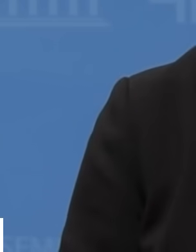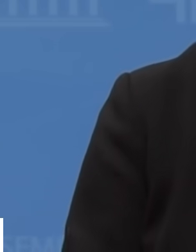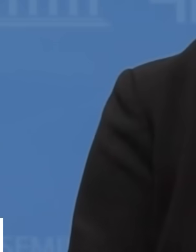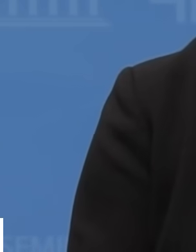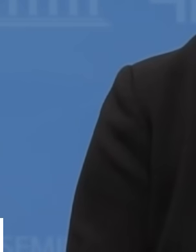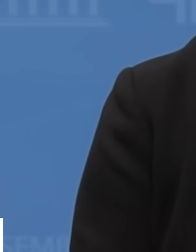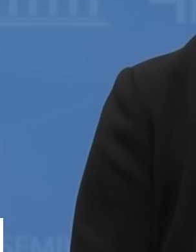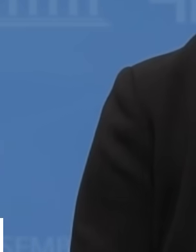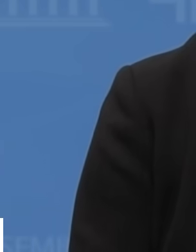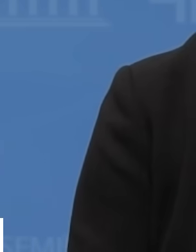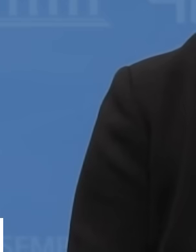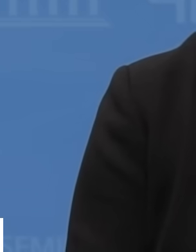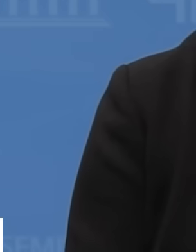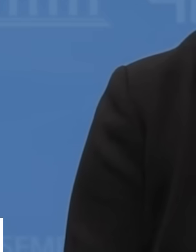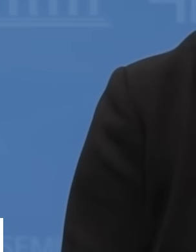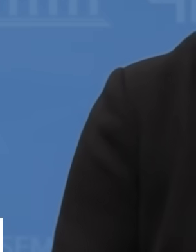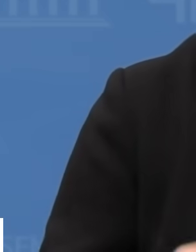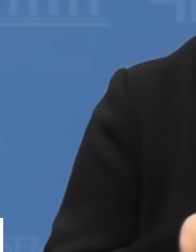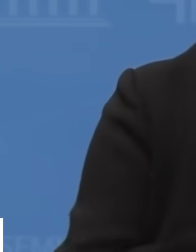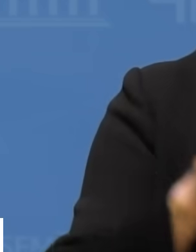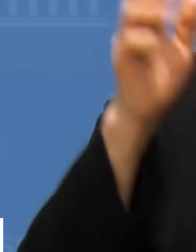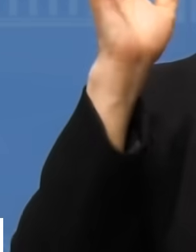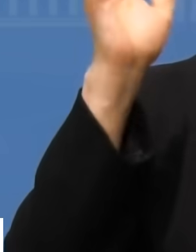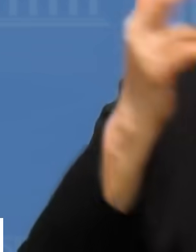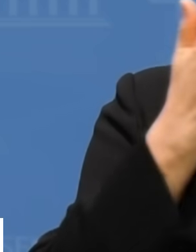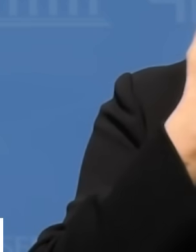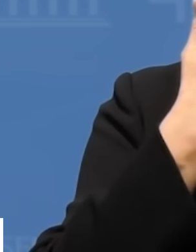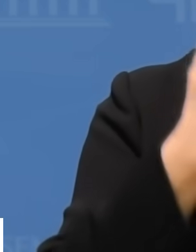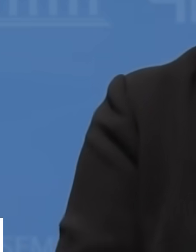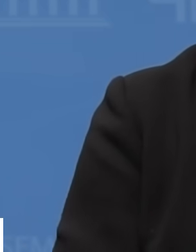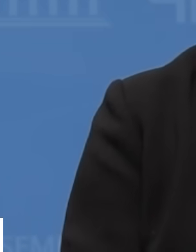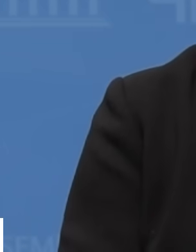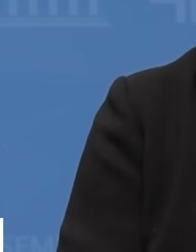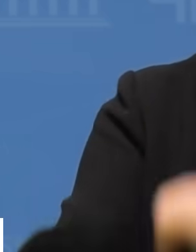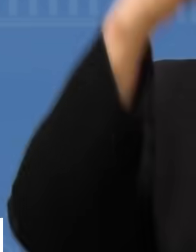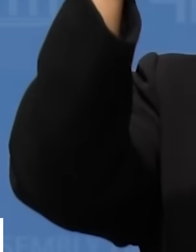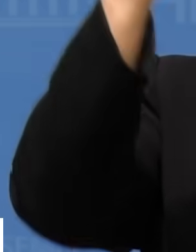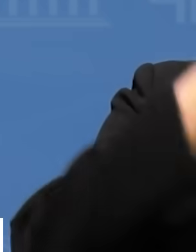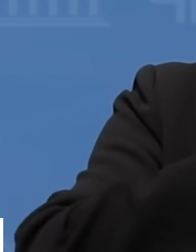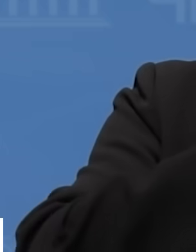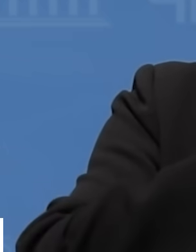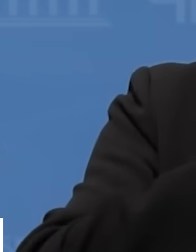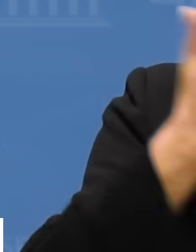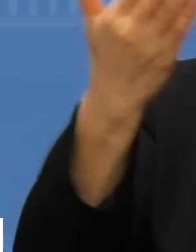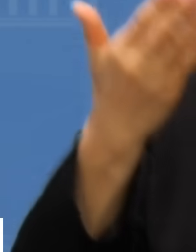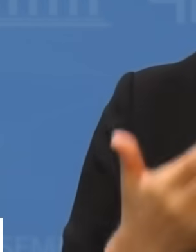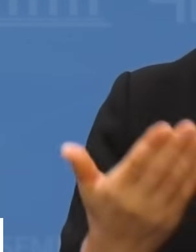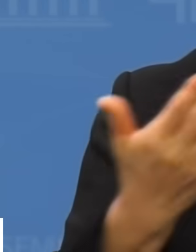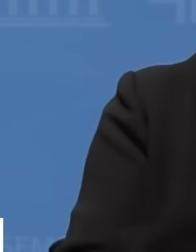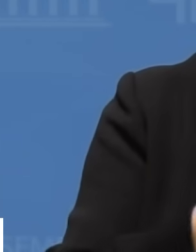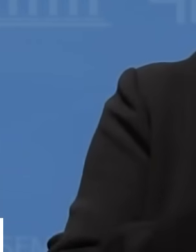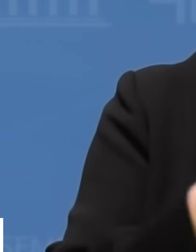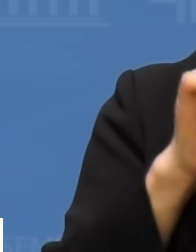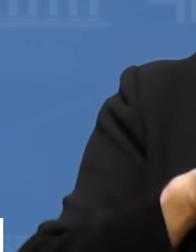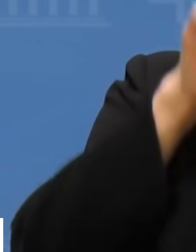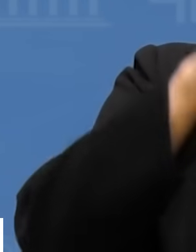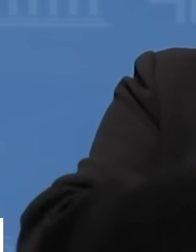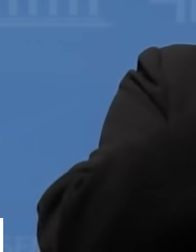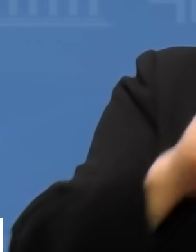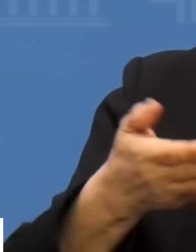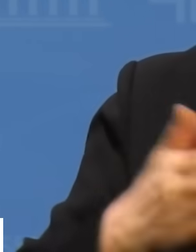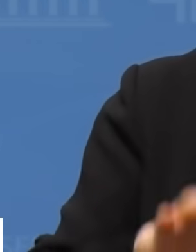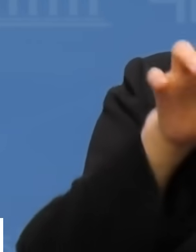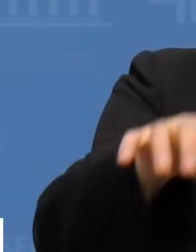받았습니다. 이유는 복잡하지 않습니다. 제가 받은 은혜를 갚아야 할 제